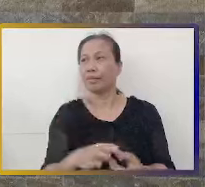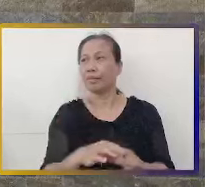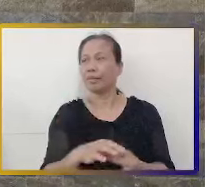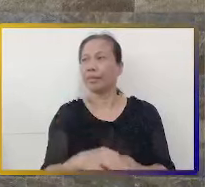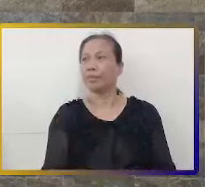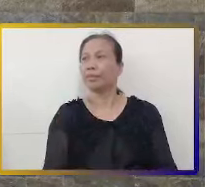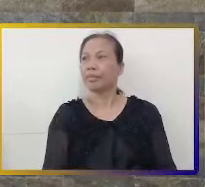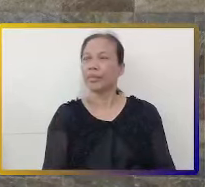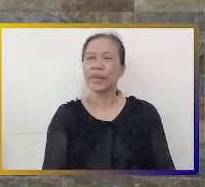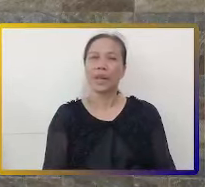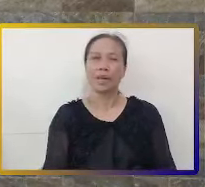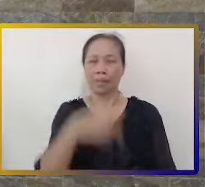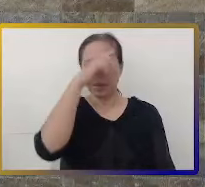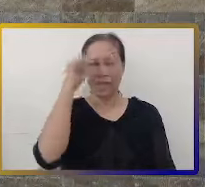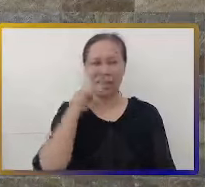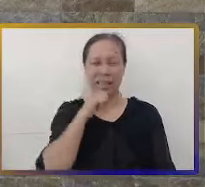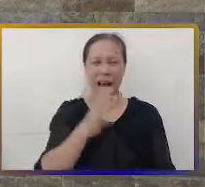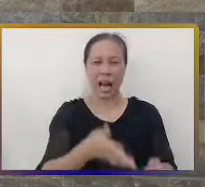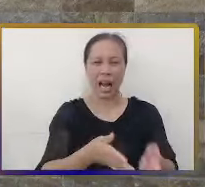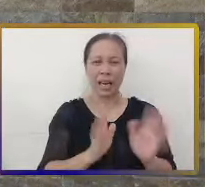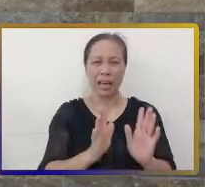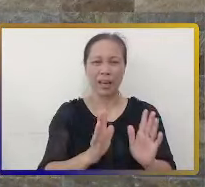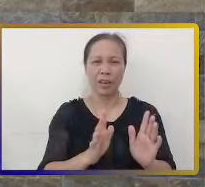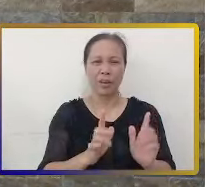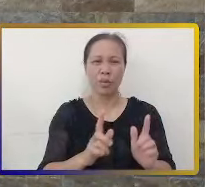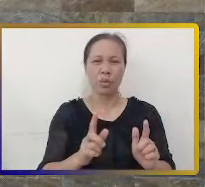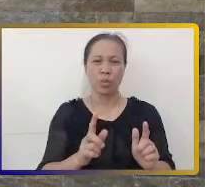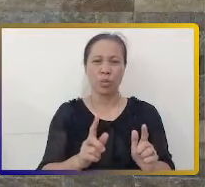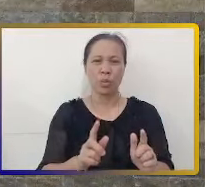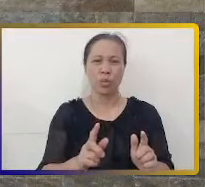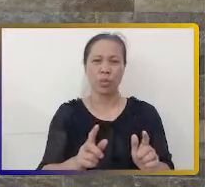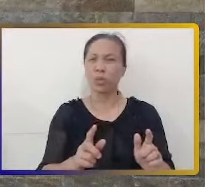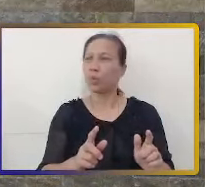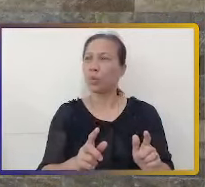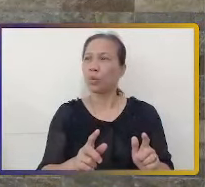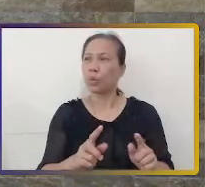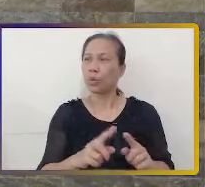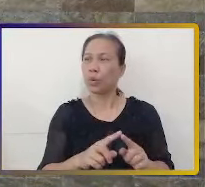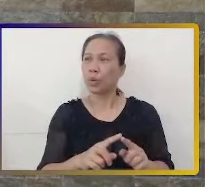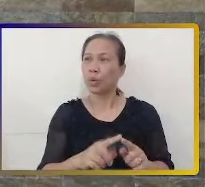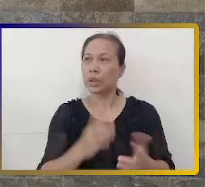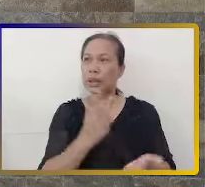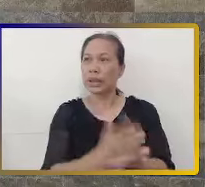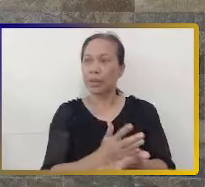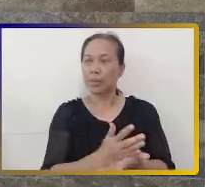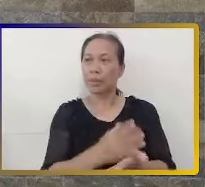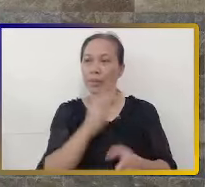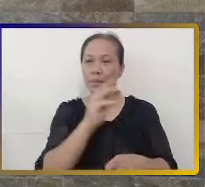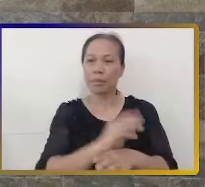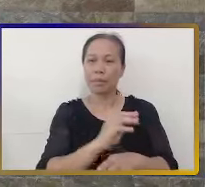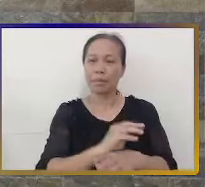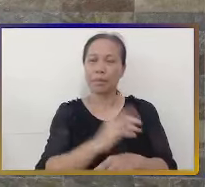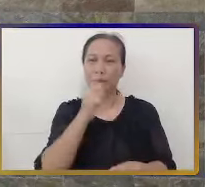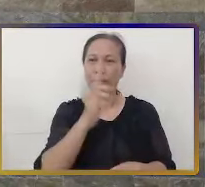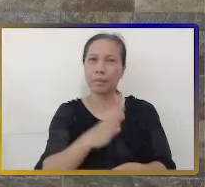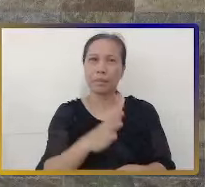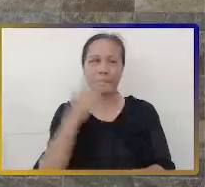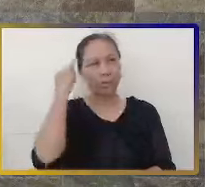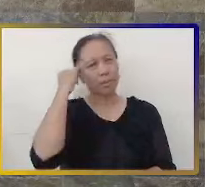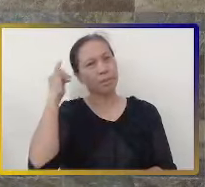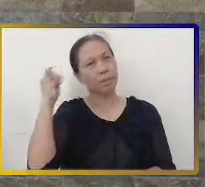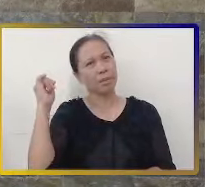natin pinababayaan ang gawain ng panginoon imagine kung sinong Look at this imagine kung sinong